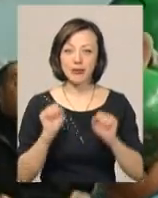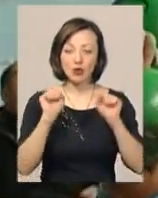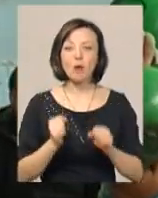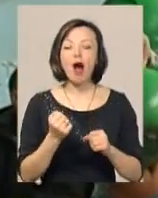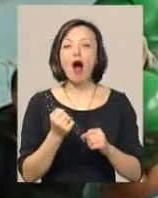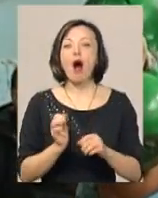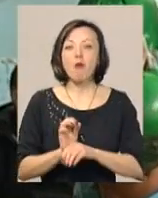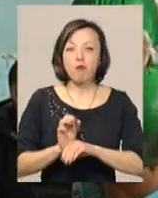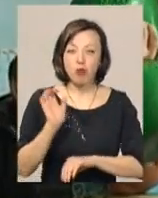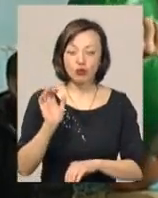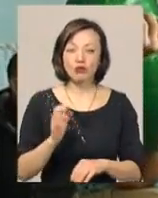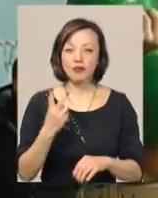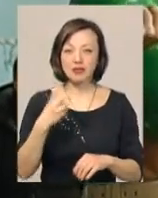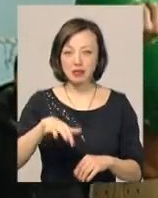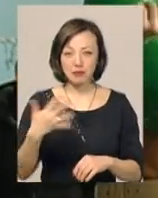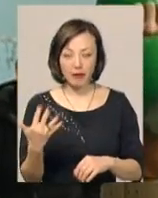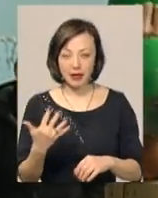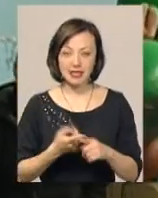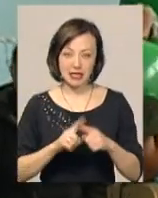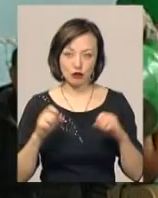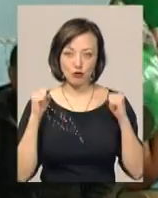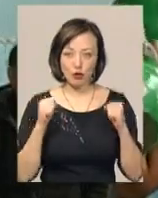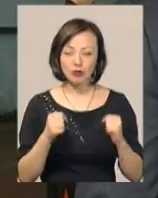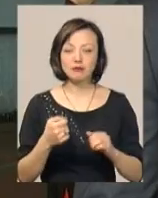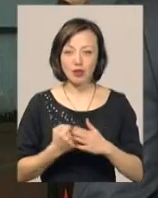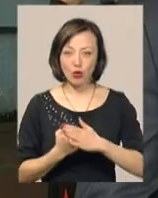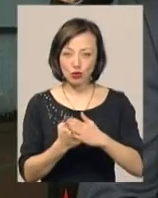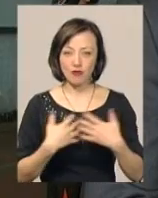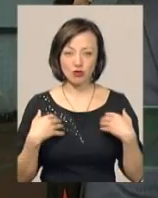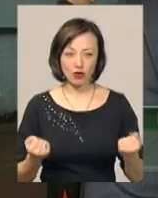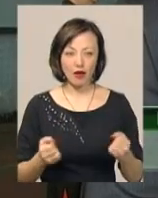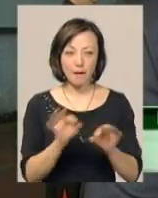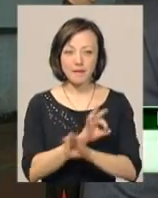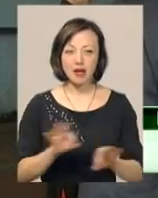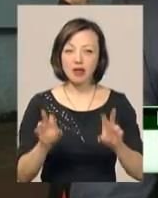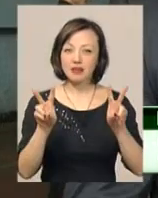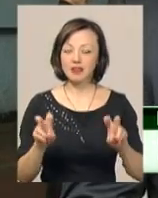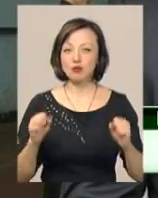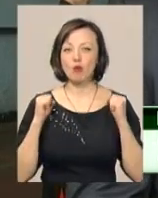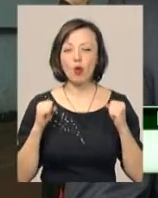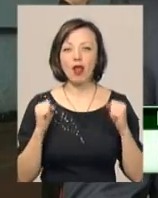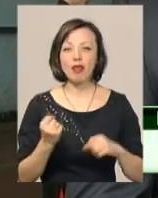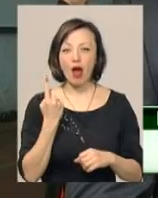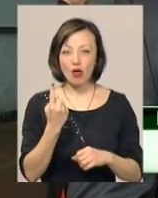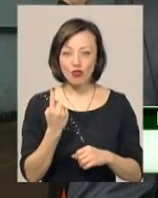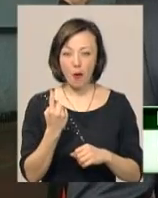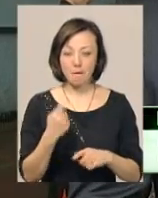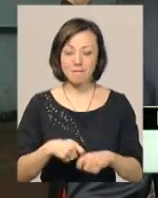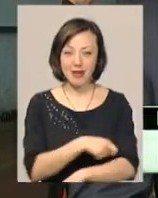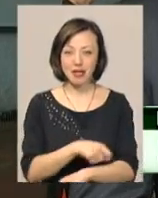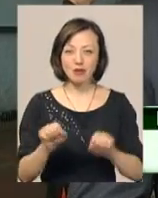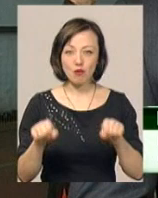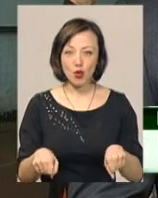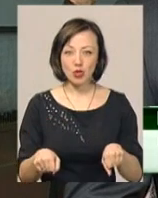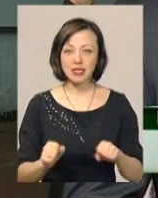– 255. Спортсмен упевнений, гірьовий спорт – запорука здоров'я. Прекрасний вид спорту. На 1 квадратному метрі можна